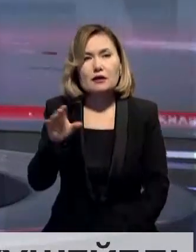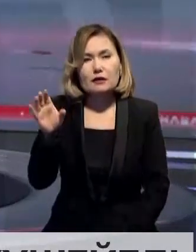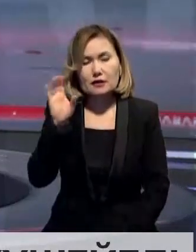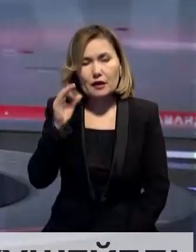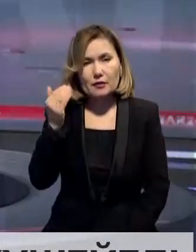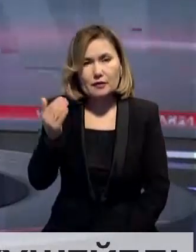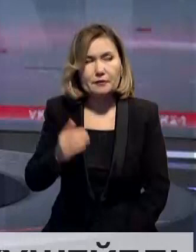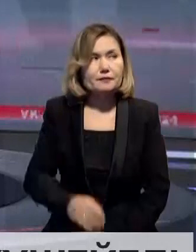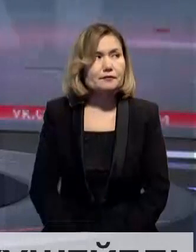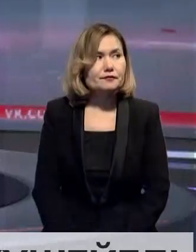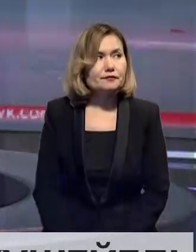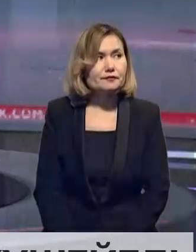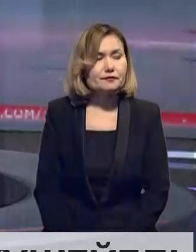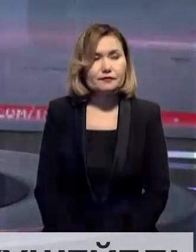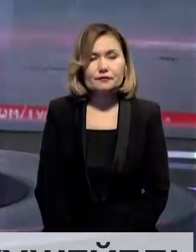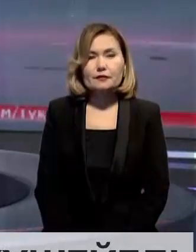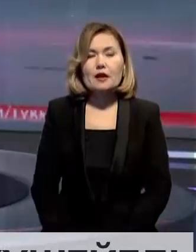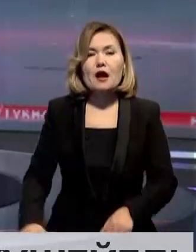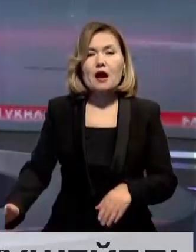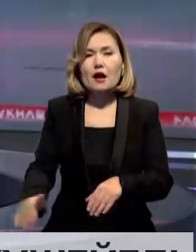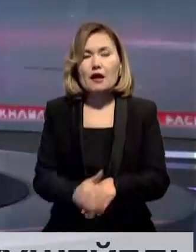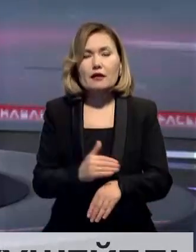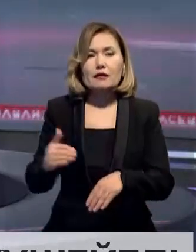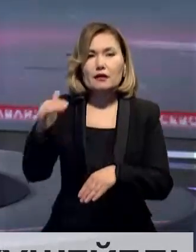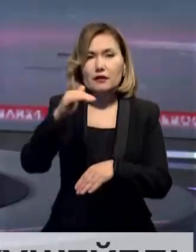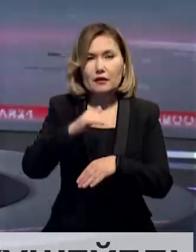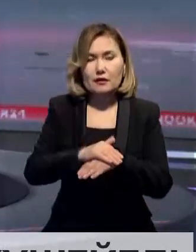ба? Сізді тыңдап тұрмыз. Қайырлы кеш.